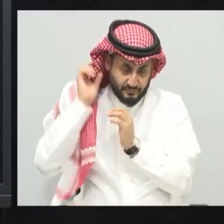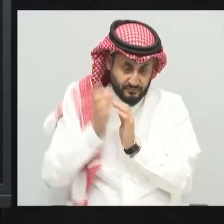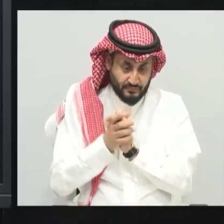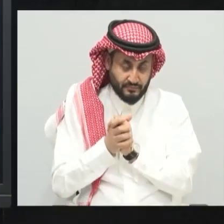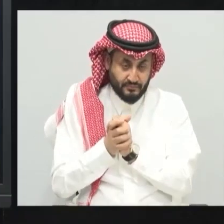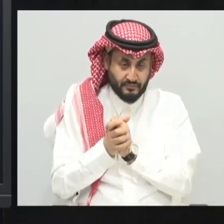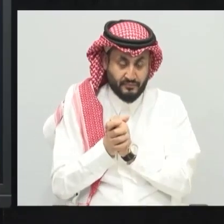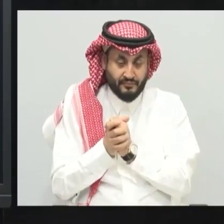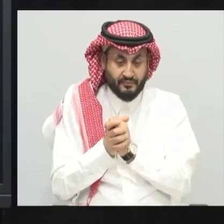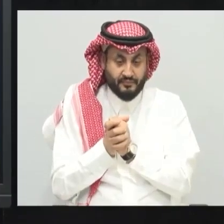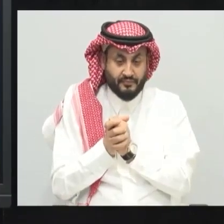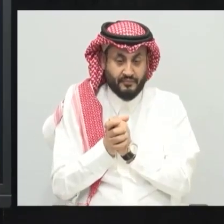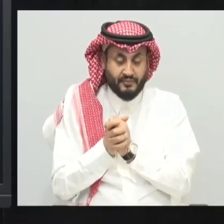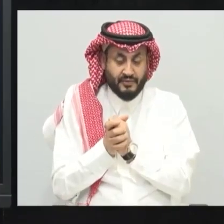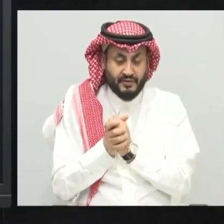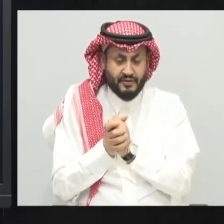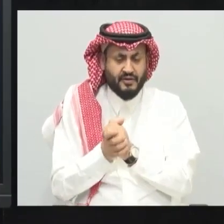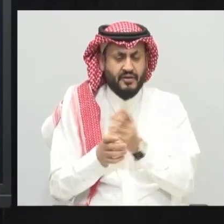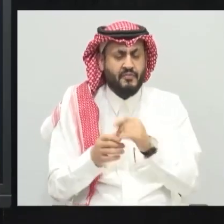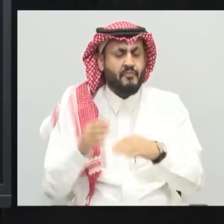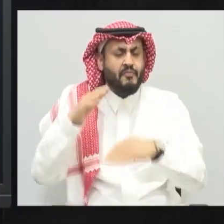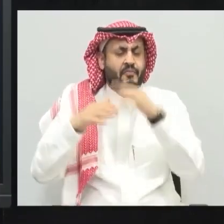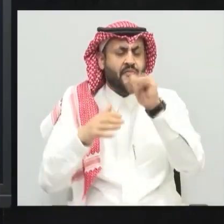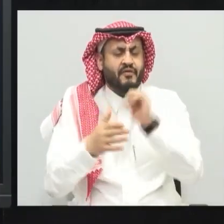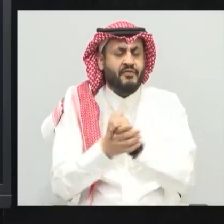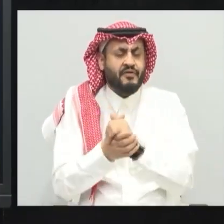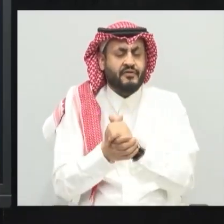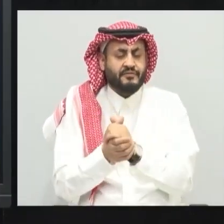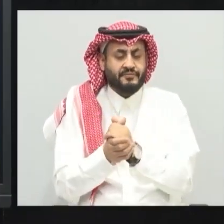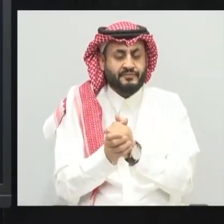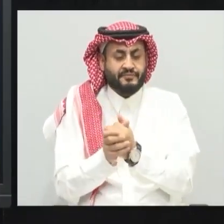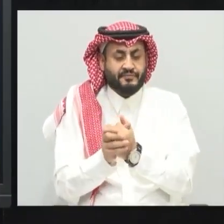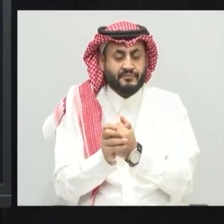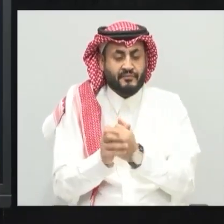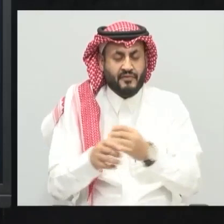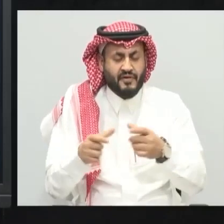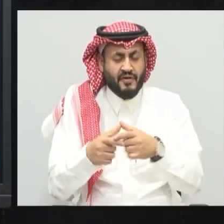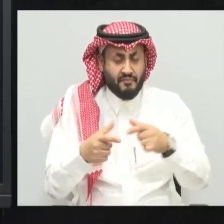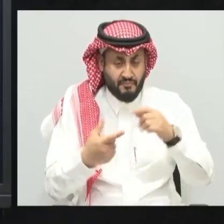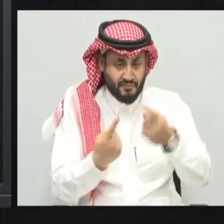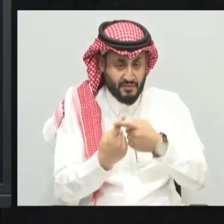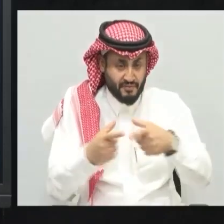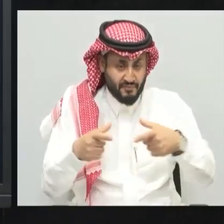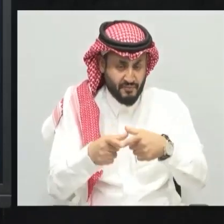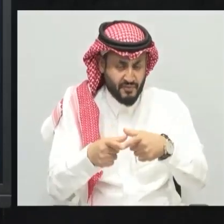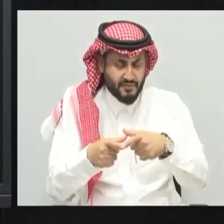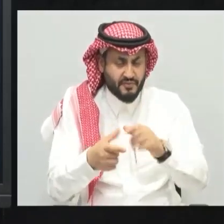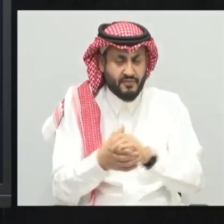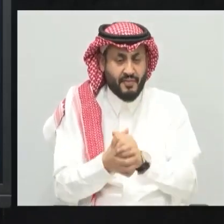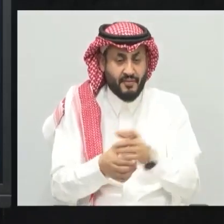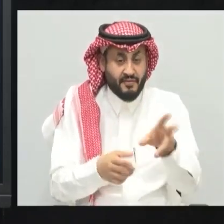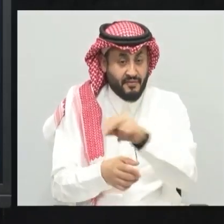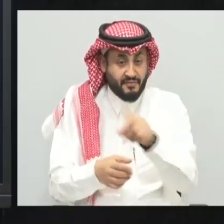خبره في مجال رياده الاعمال والانطلاق في تلك المشاريع الصغيره التي يسعى لها جاء مثل هذا